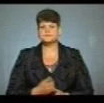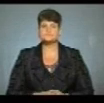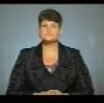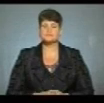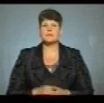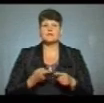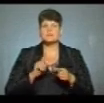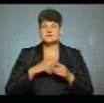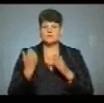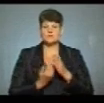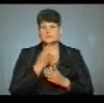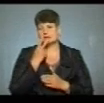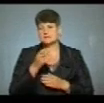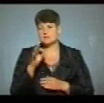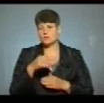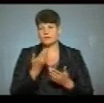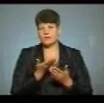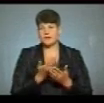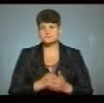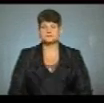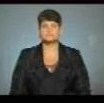цьому випуску дивіться про таке.